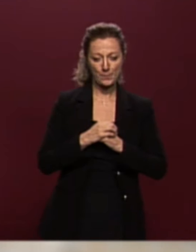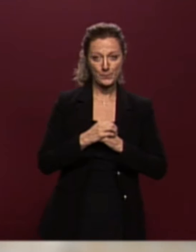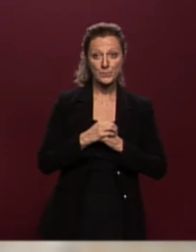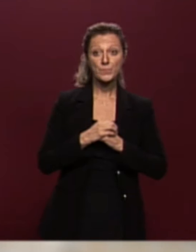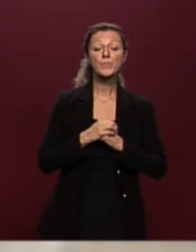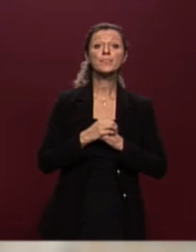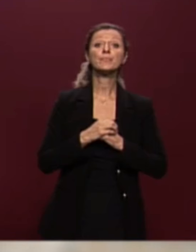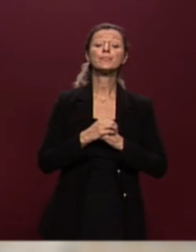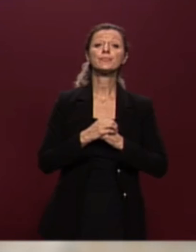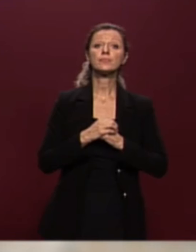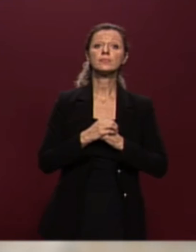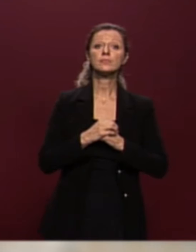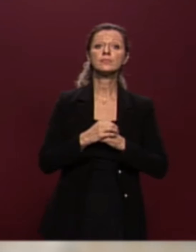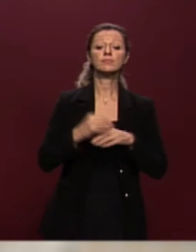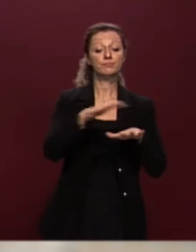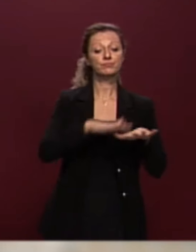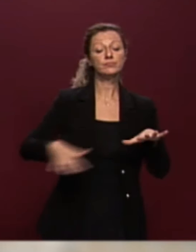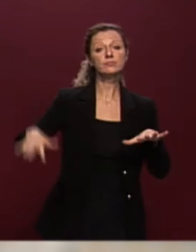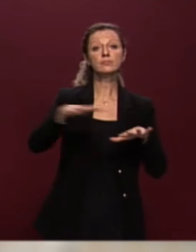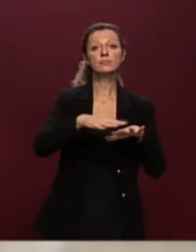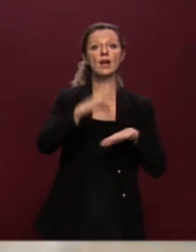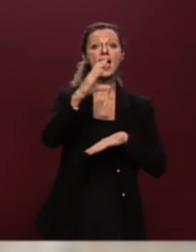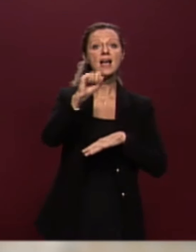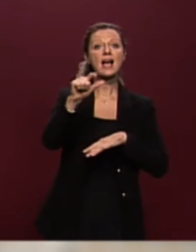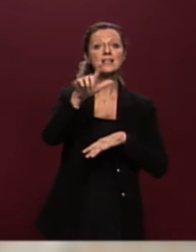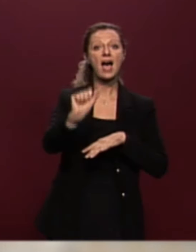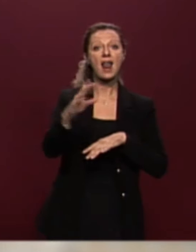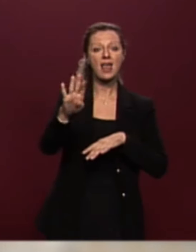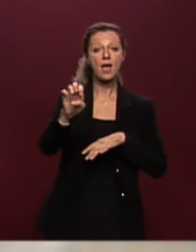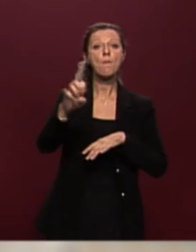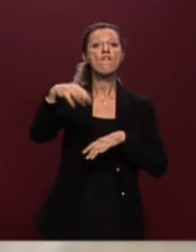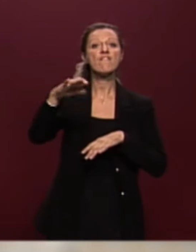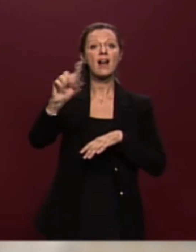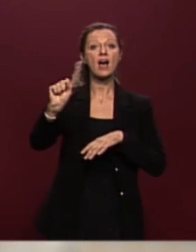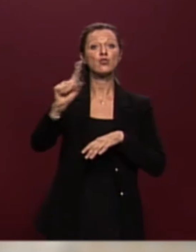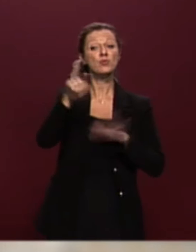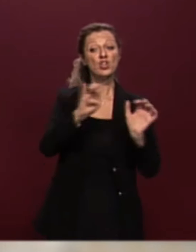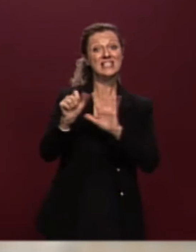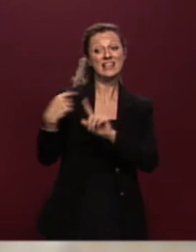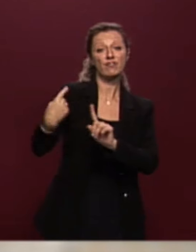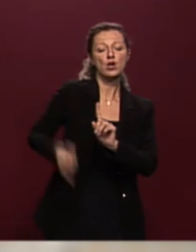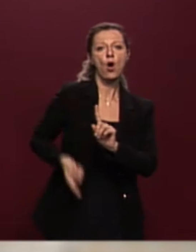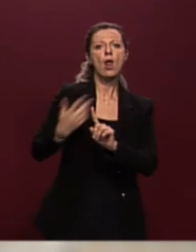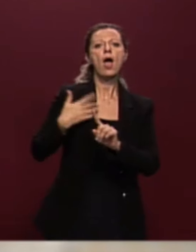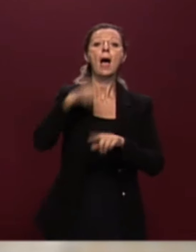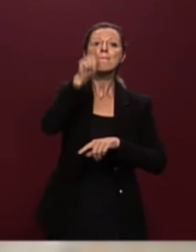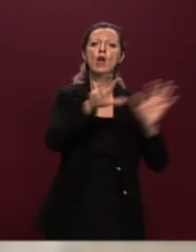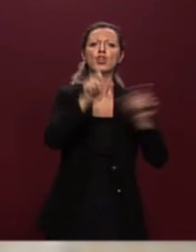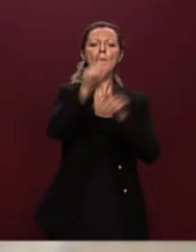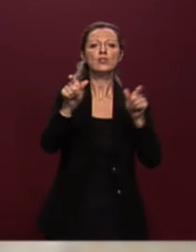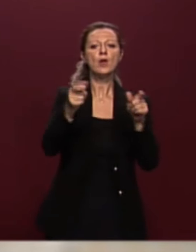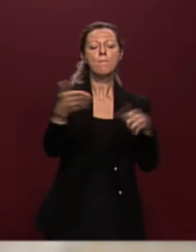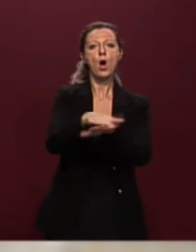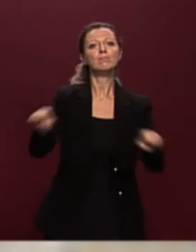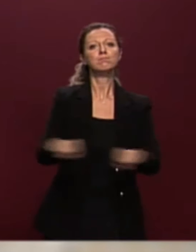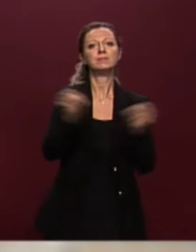Nella zona di Casale Monferrato, dagli anni 60 a oggi, sono morte per malattie legate all'amianto circa 1.800